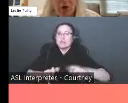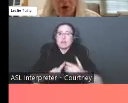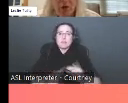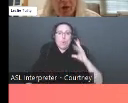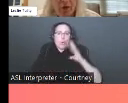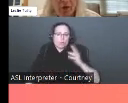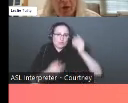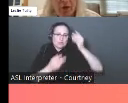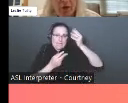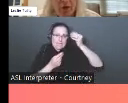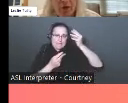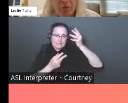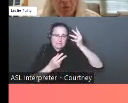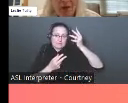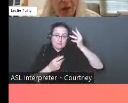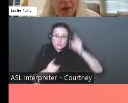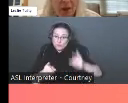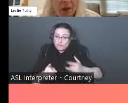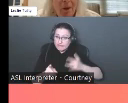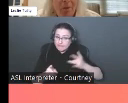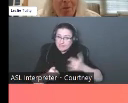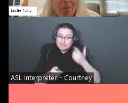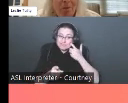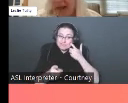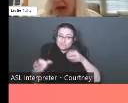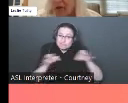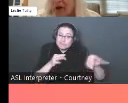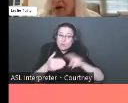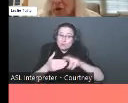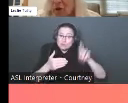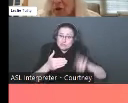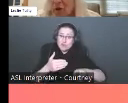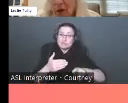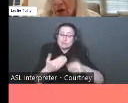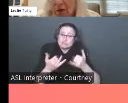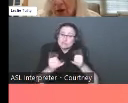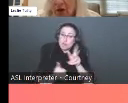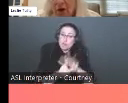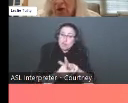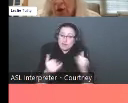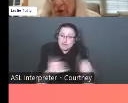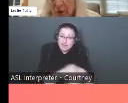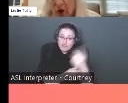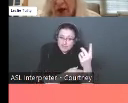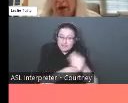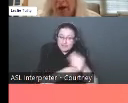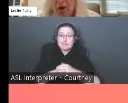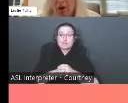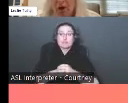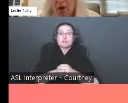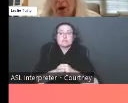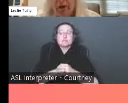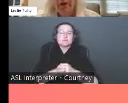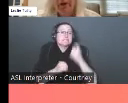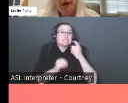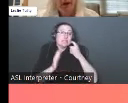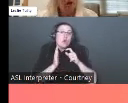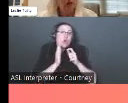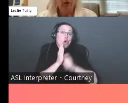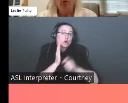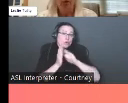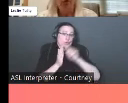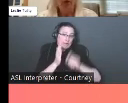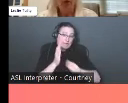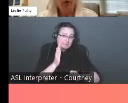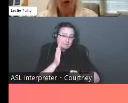une analyse secondaire de données plus anciennes. Donc, vous pouvez interpréter les données selon ce qui est